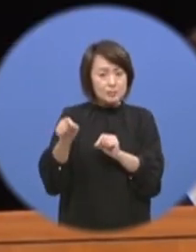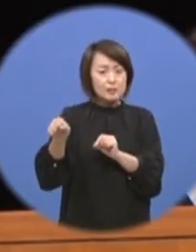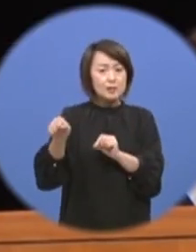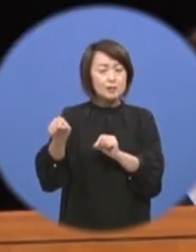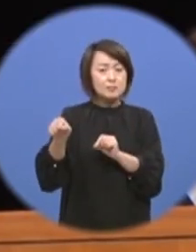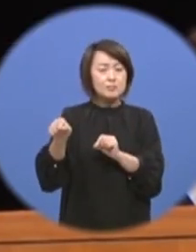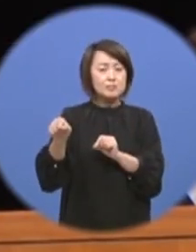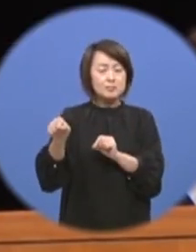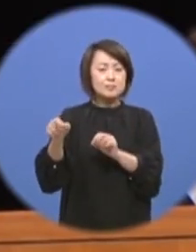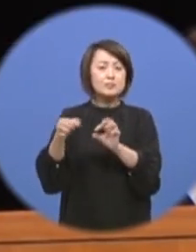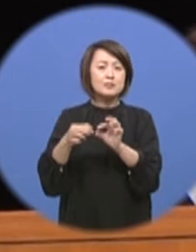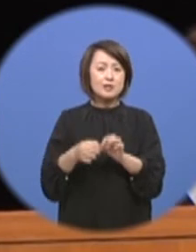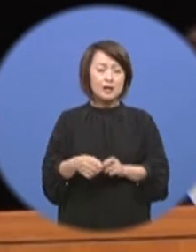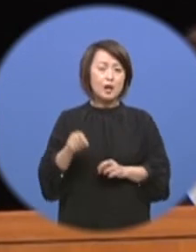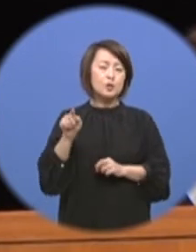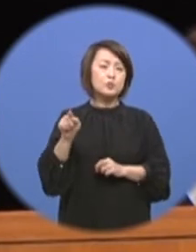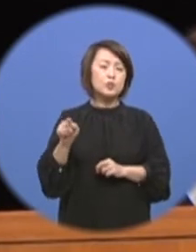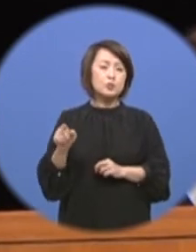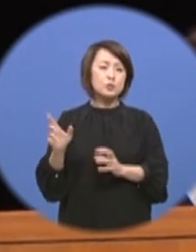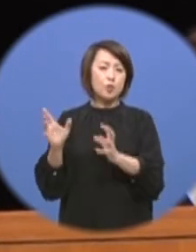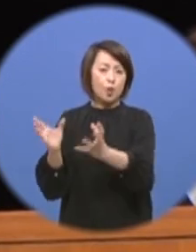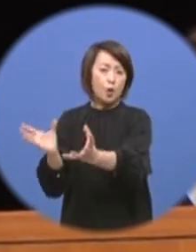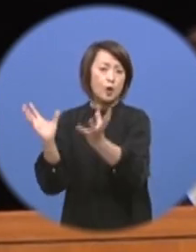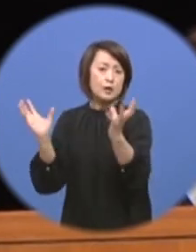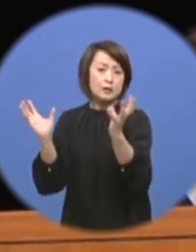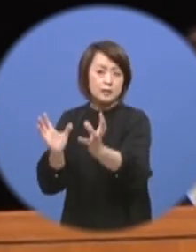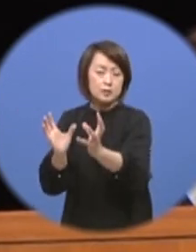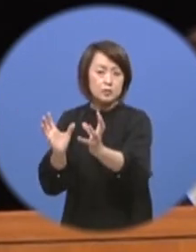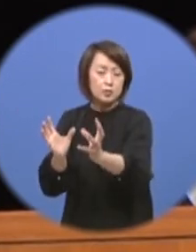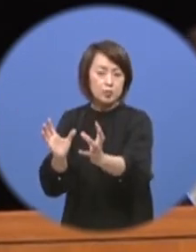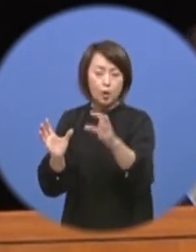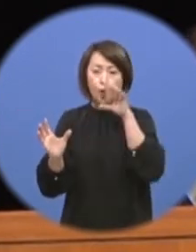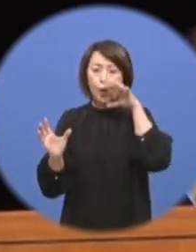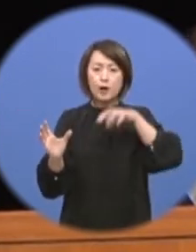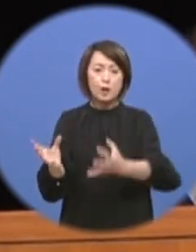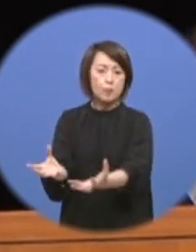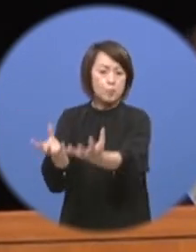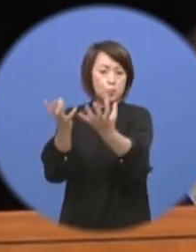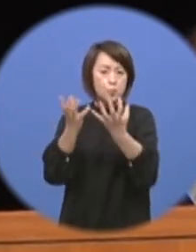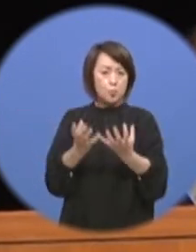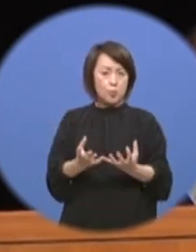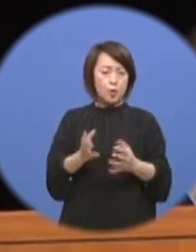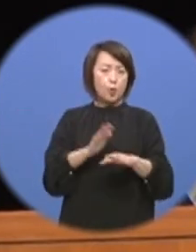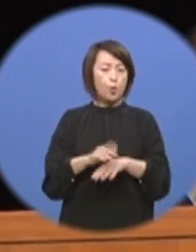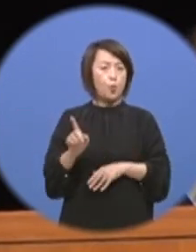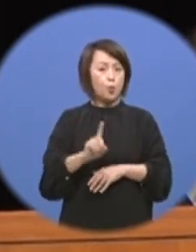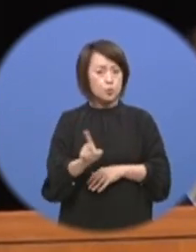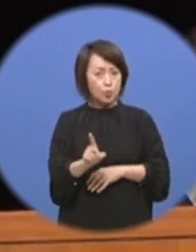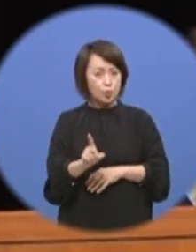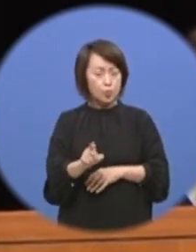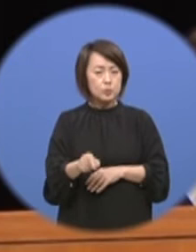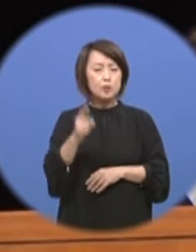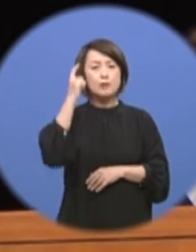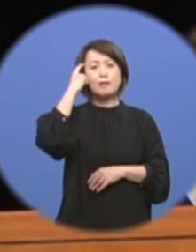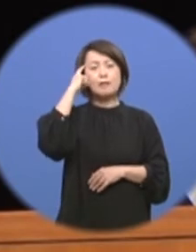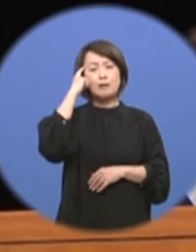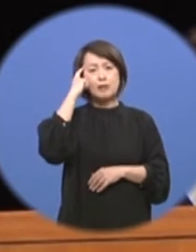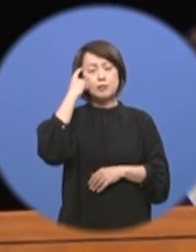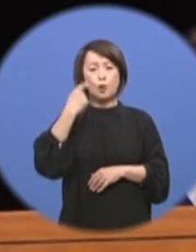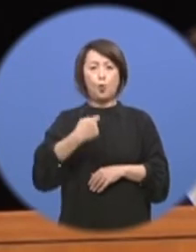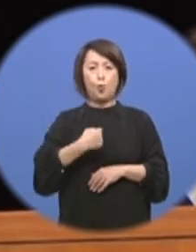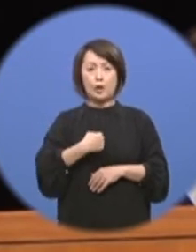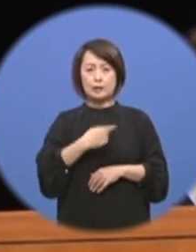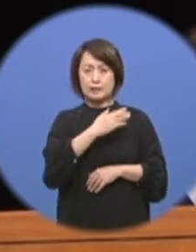来るんだからそういうエネルギーをどうやってこの和歌山まで届けるかっていうことを考えるのが私